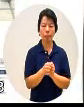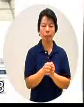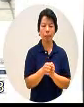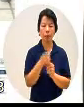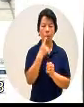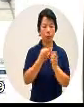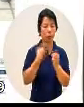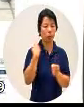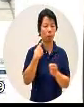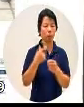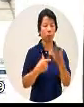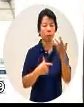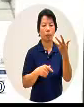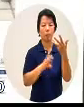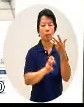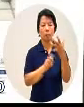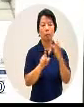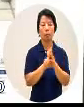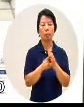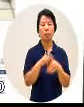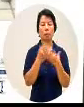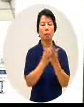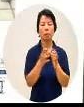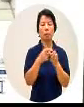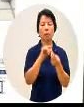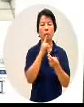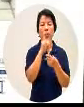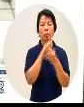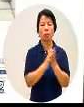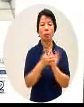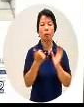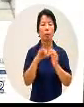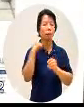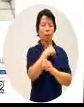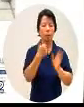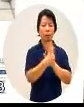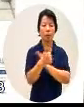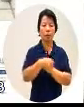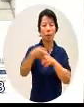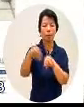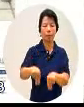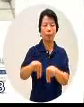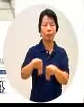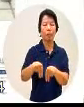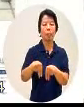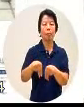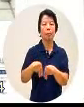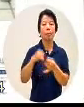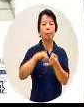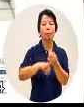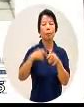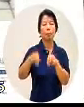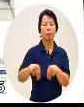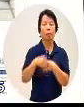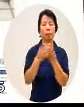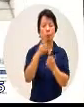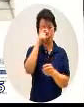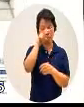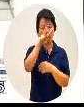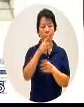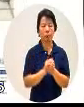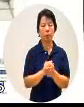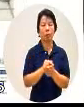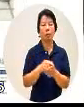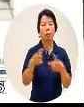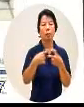我去年8月30號跟台灣戲劇表演家簽約那時候簽約的時候本來是希望李永德出來帶